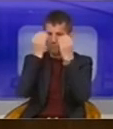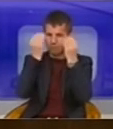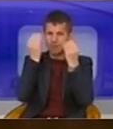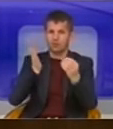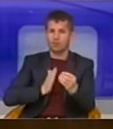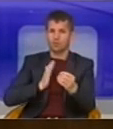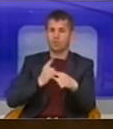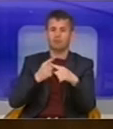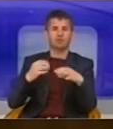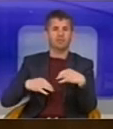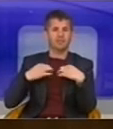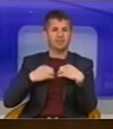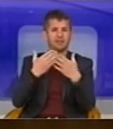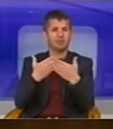moderne,